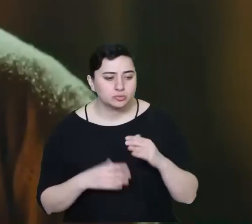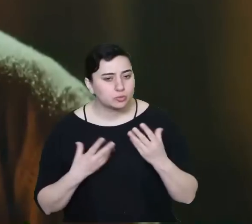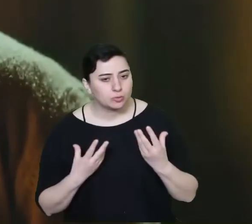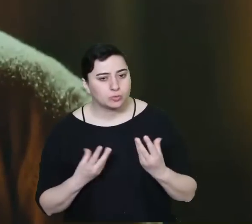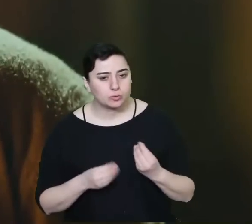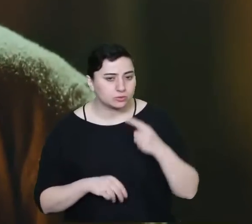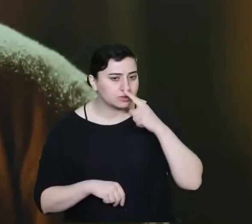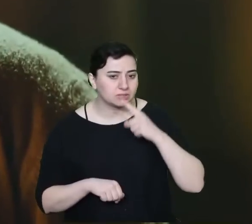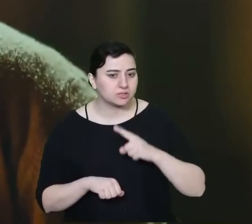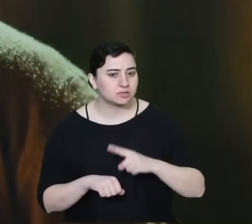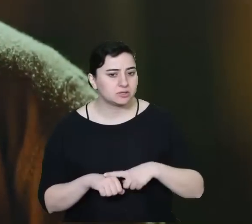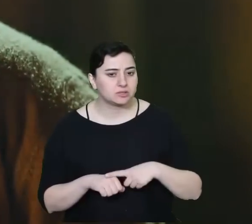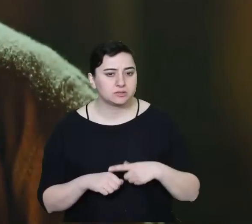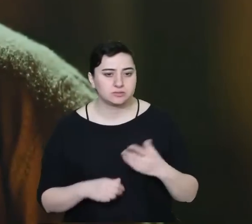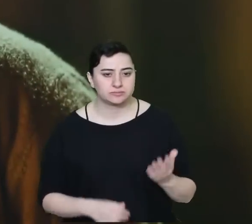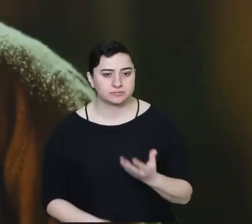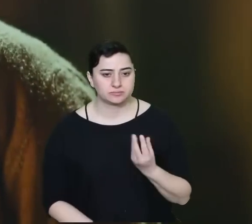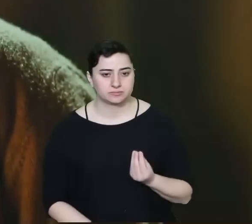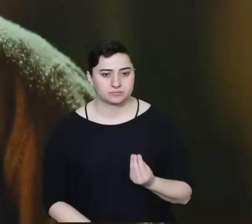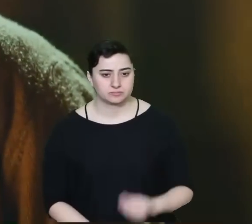düştüm inaçhani.